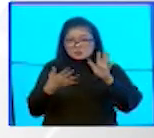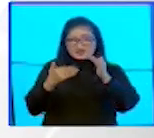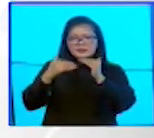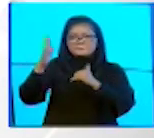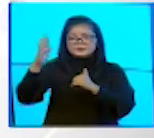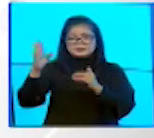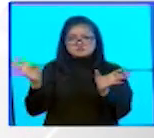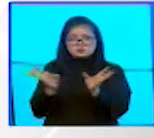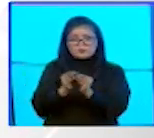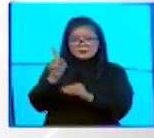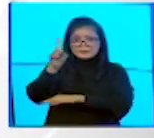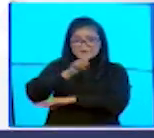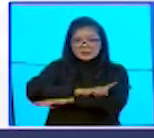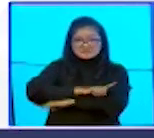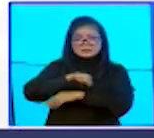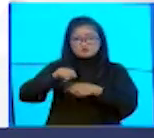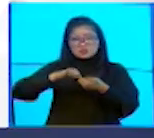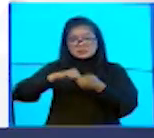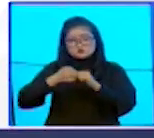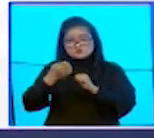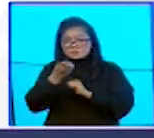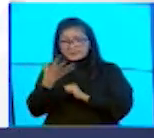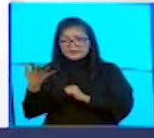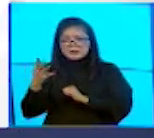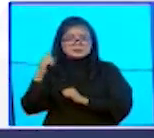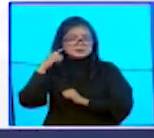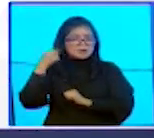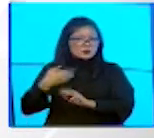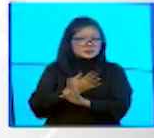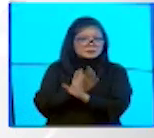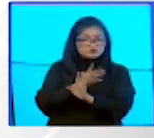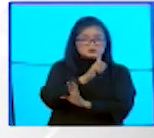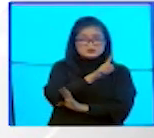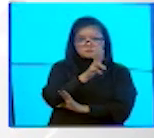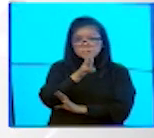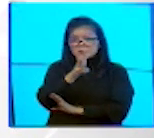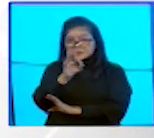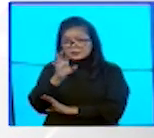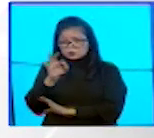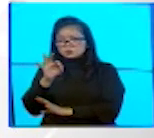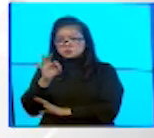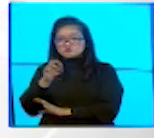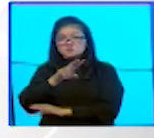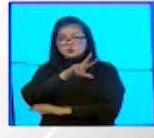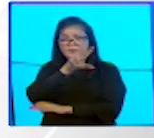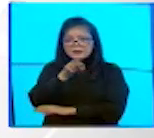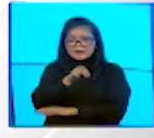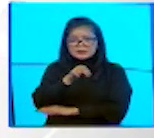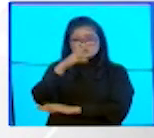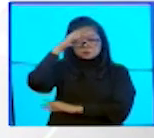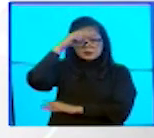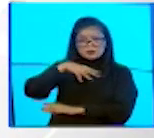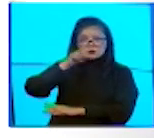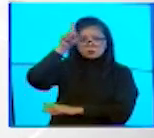harian terbanyak kasus COVID-19 terjadi di Jawa Timur dengan total 1.301 kasus, disusul Jawa Barat, Sumatera Utara, dan Jawa Tengah.